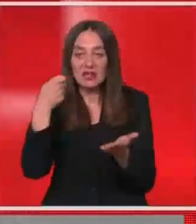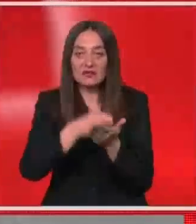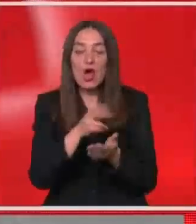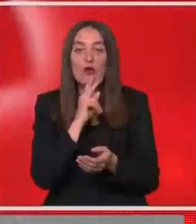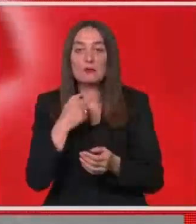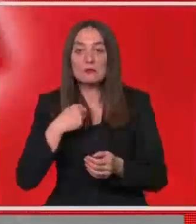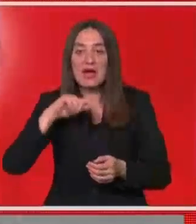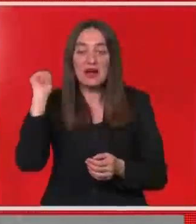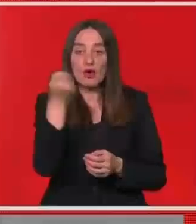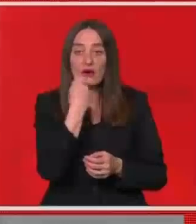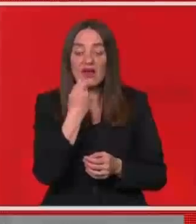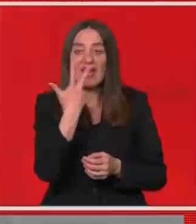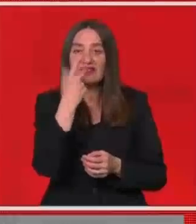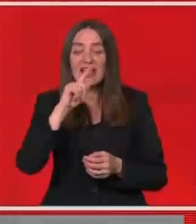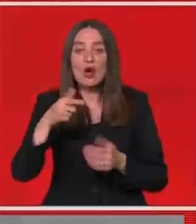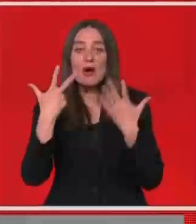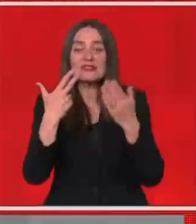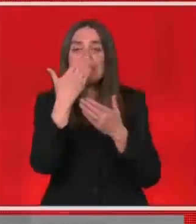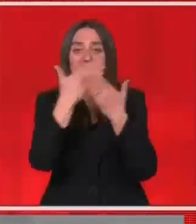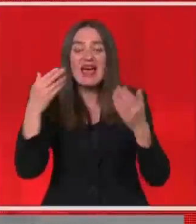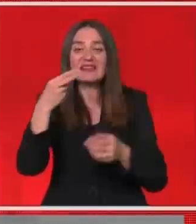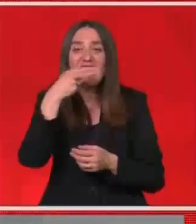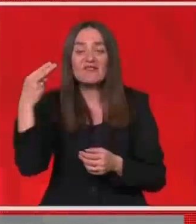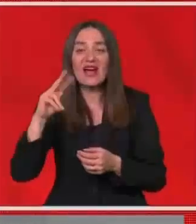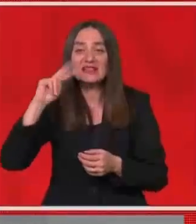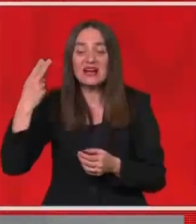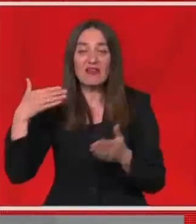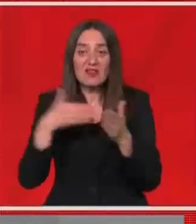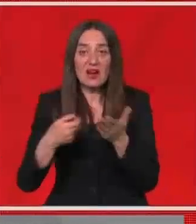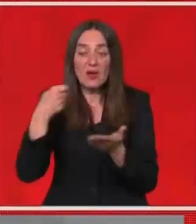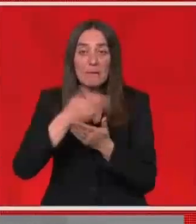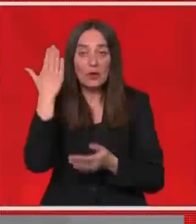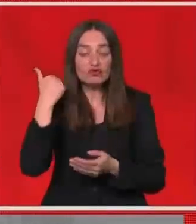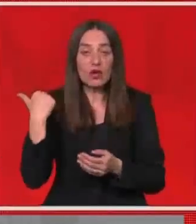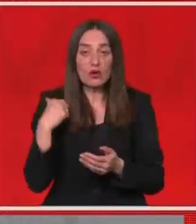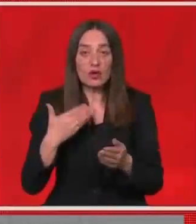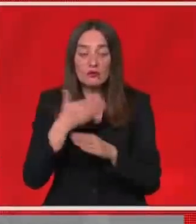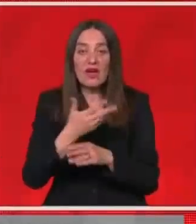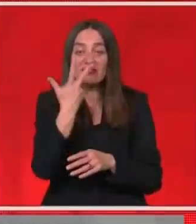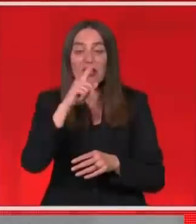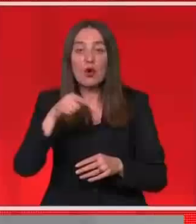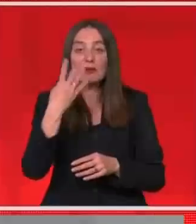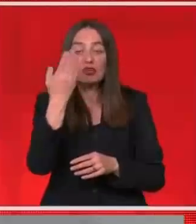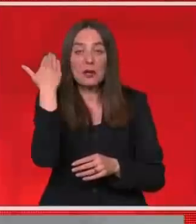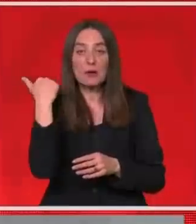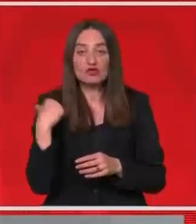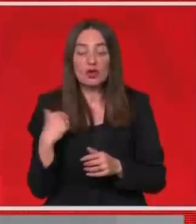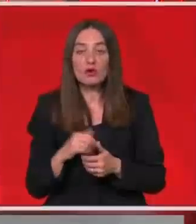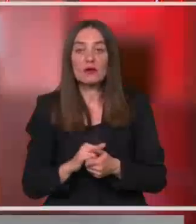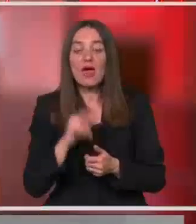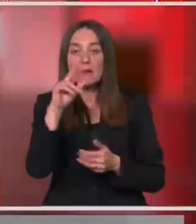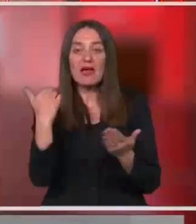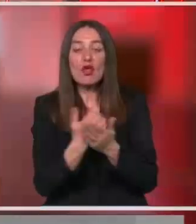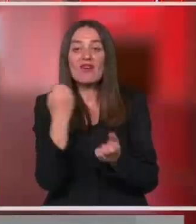smo rekorderi. 3,8 milijarde evra strane direktnih investicija ušlo prošle godine. 3,4 prethodne godine. Imate